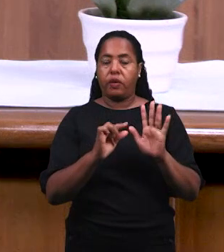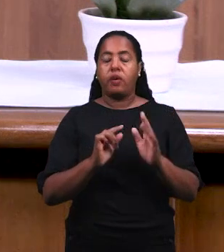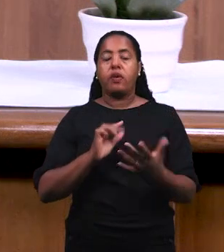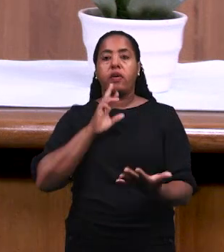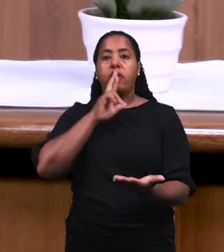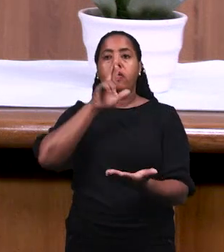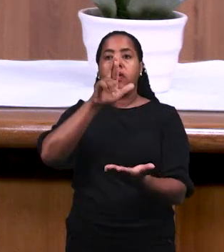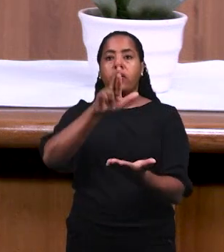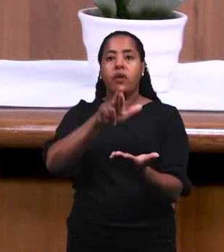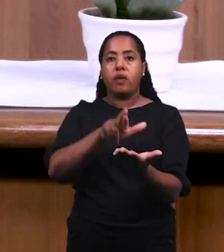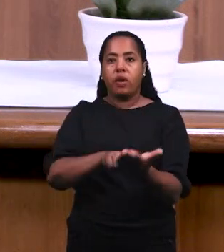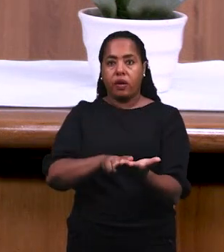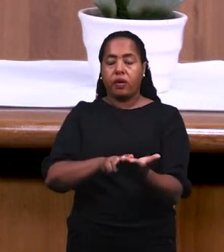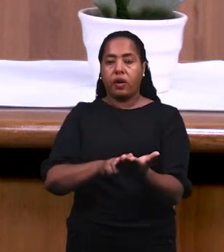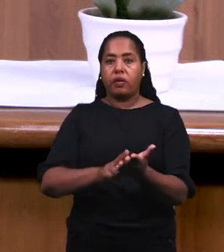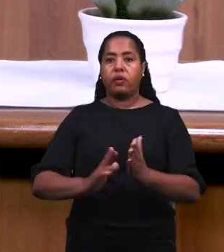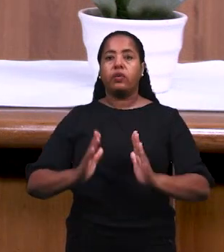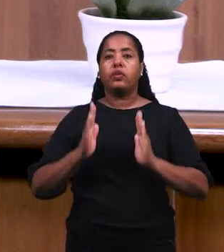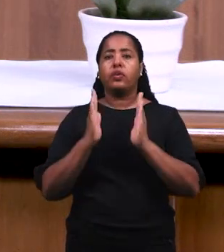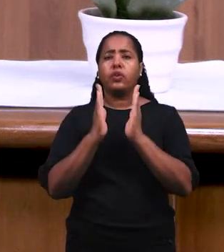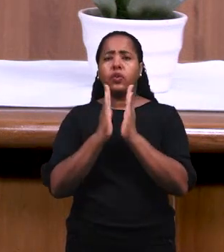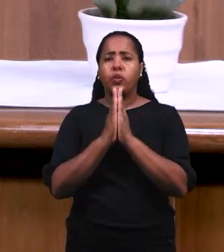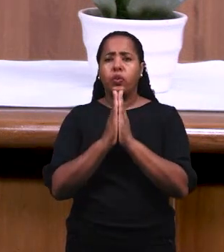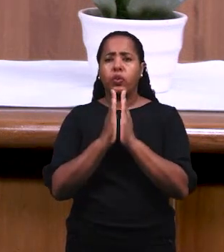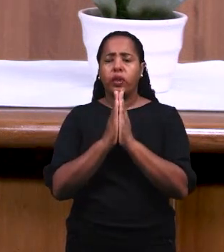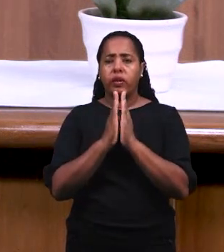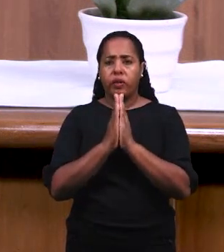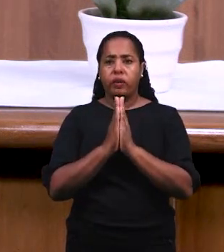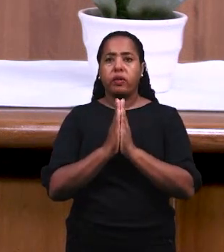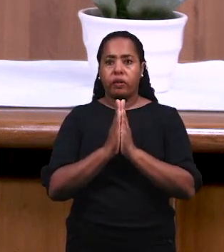– результат молитвы.